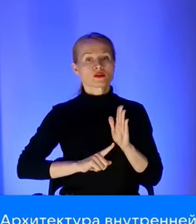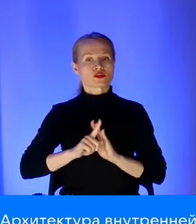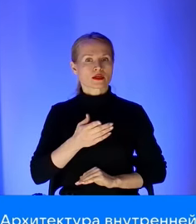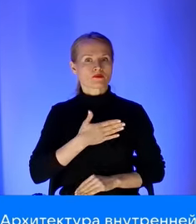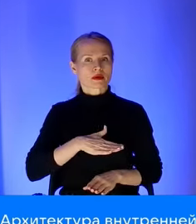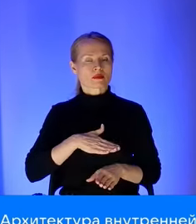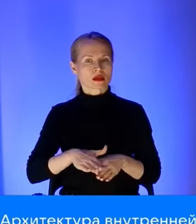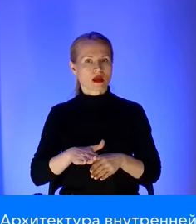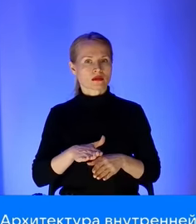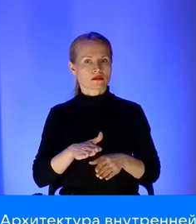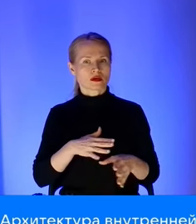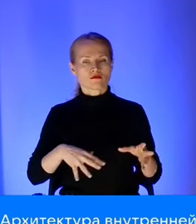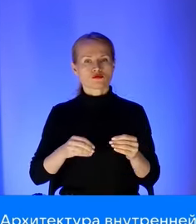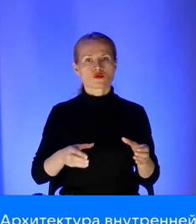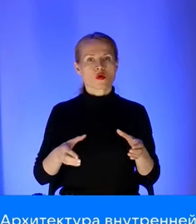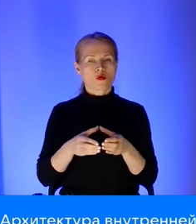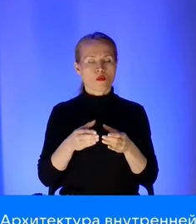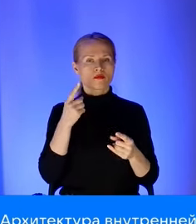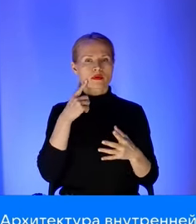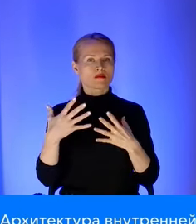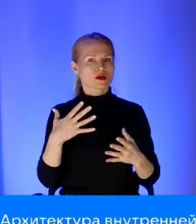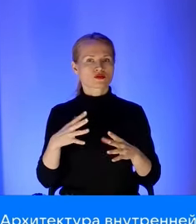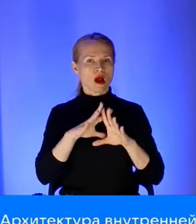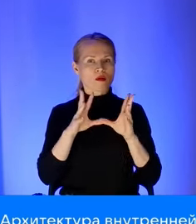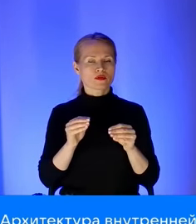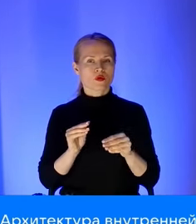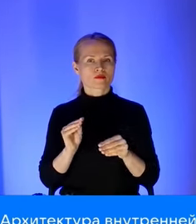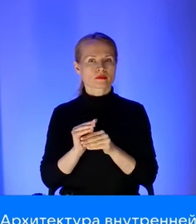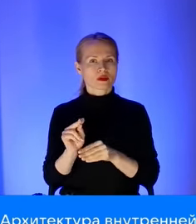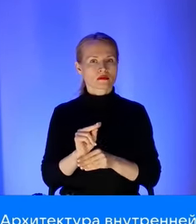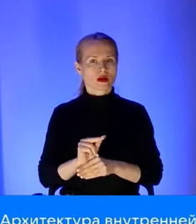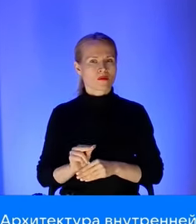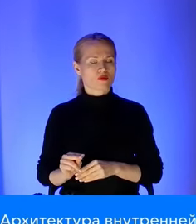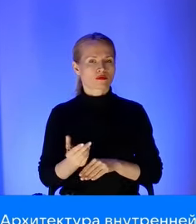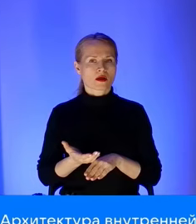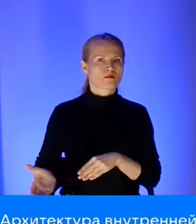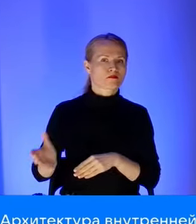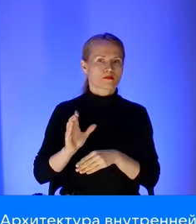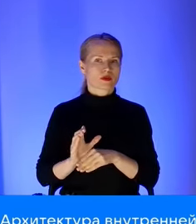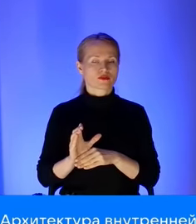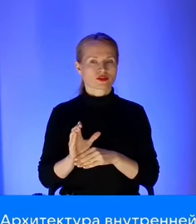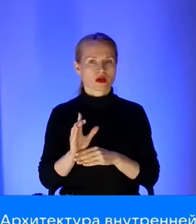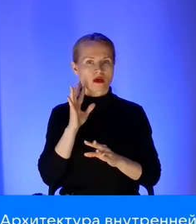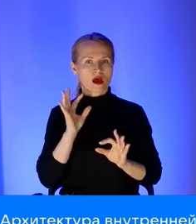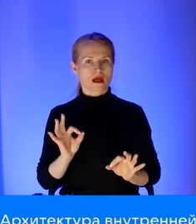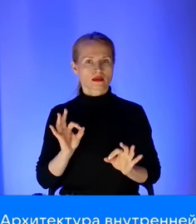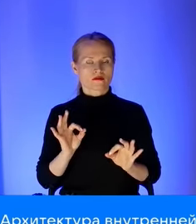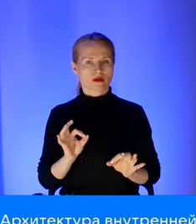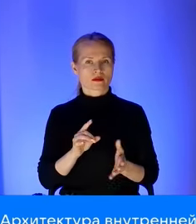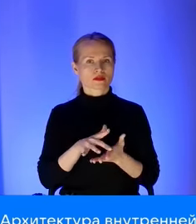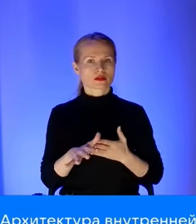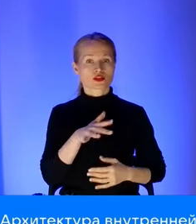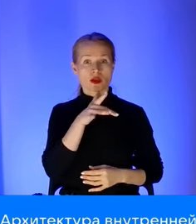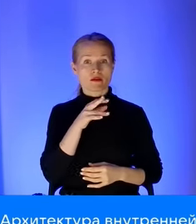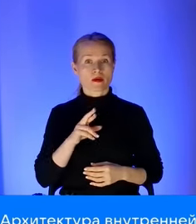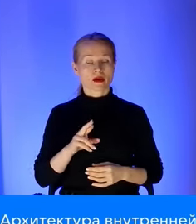непосредственно на всю м группу понимаешь что объём доработок он превышает там адекватное затраченное время